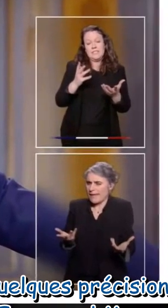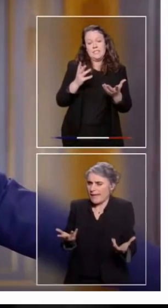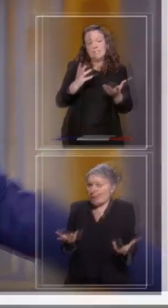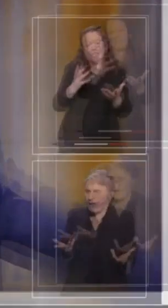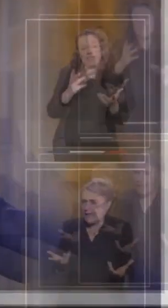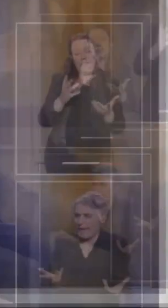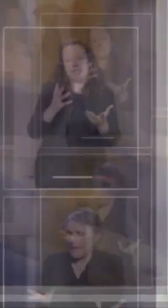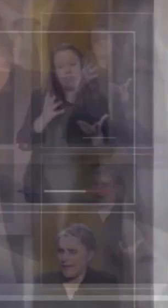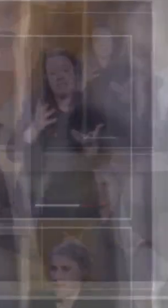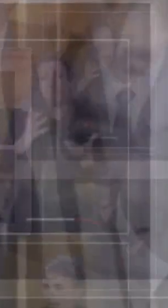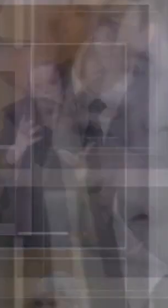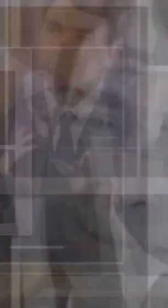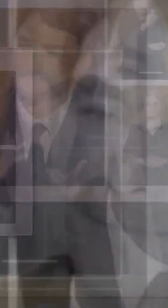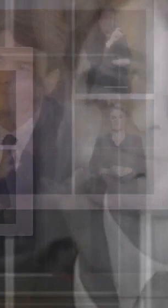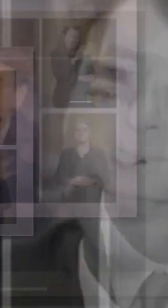Macron.